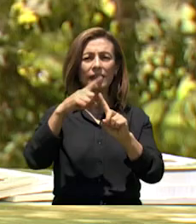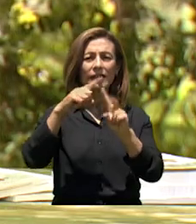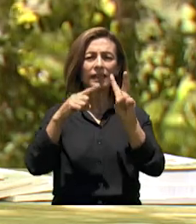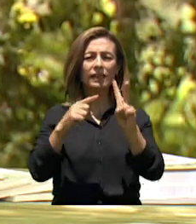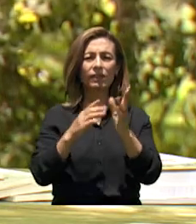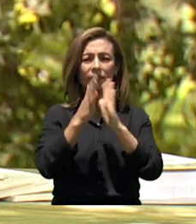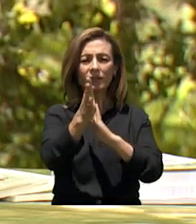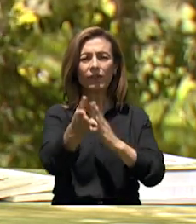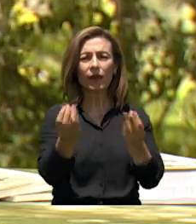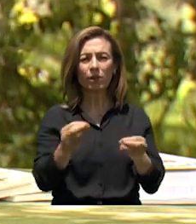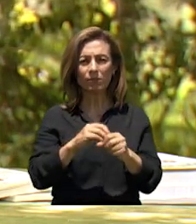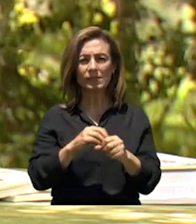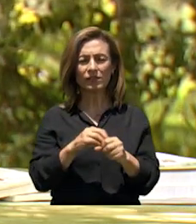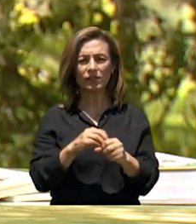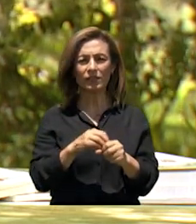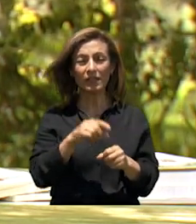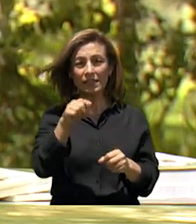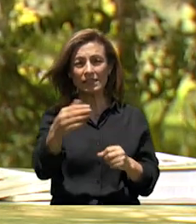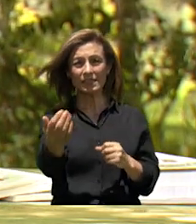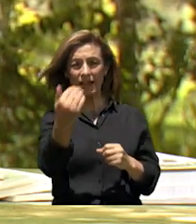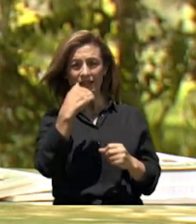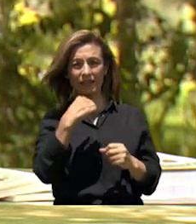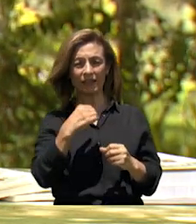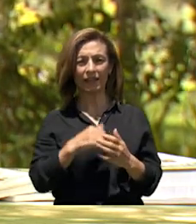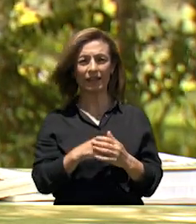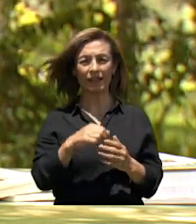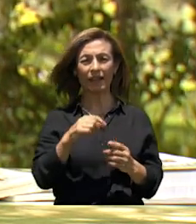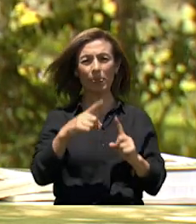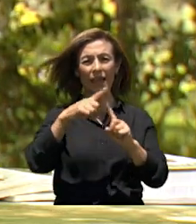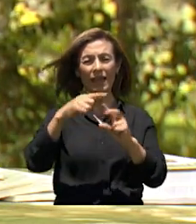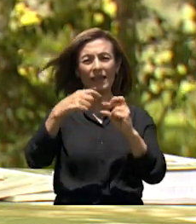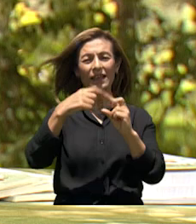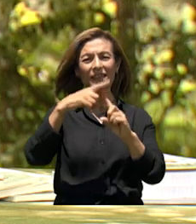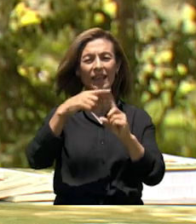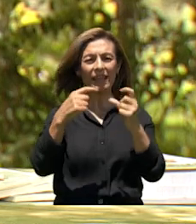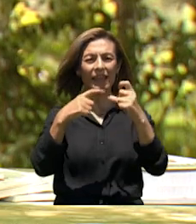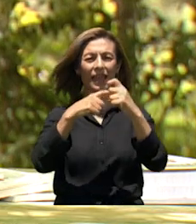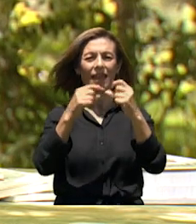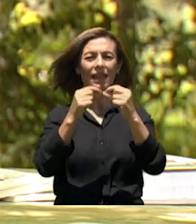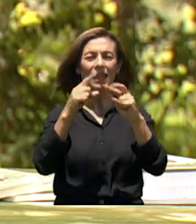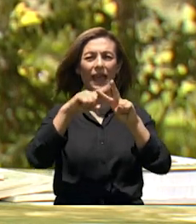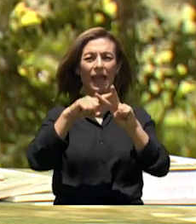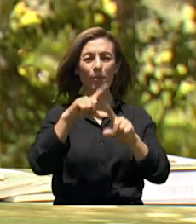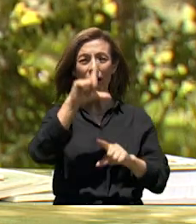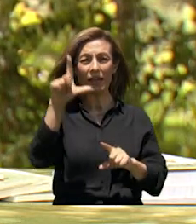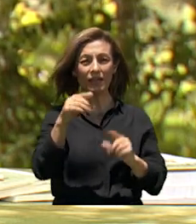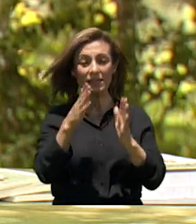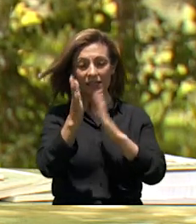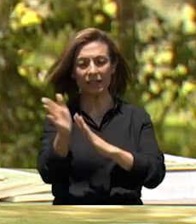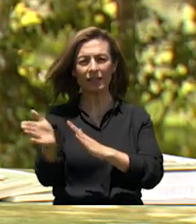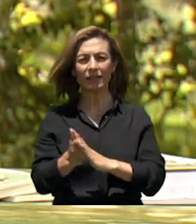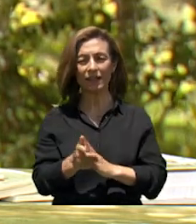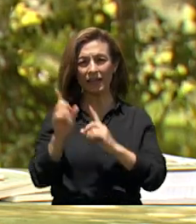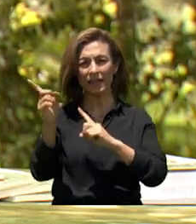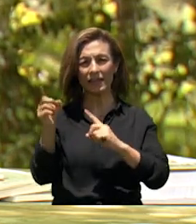cevap verebilmek için TRT ba TV'yi lise kanalında sizlerin ilgi ve yetenekleri dikkate alınarak